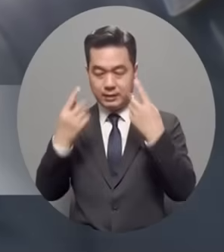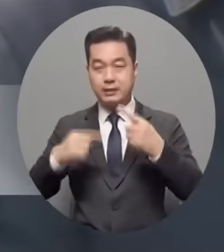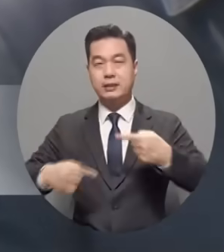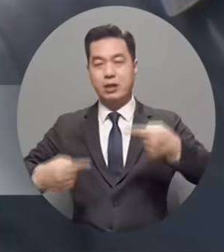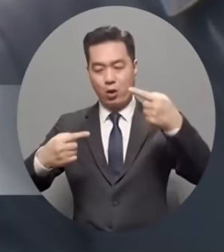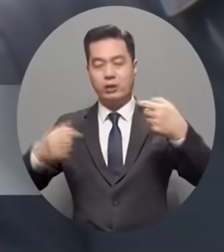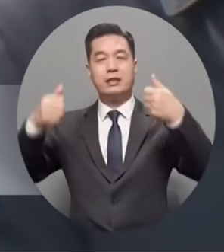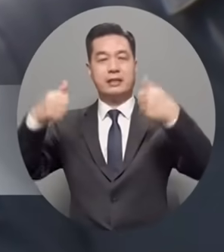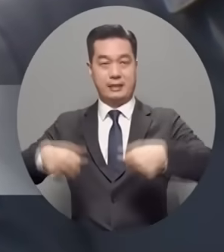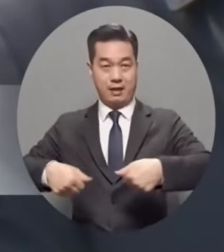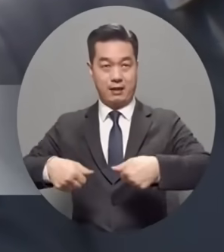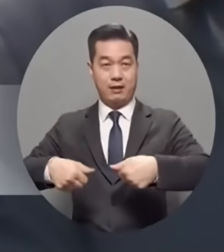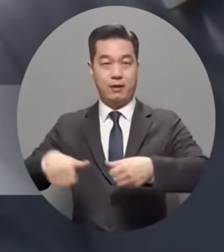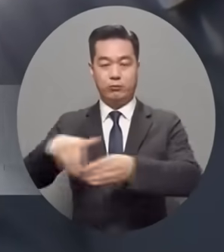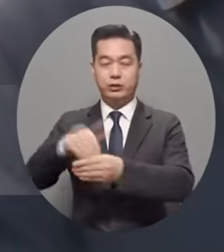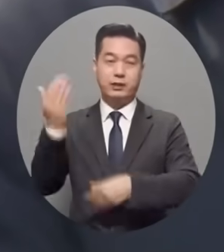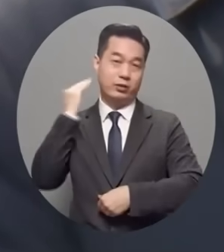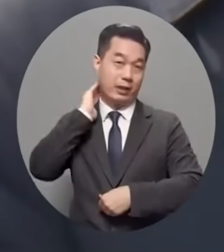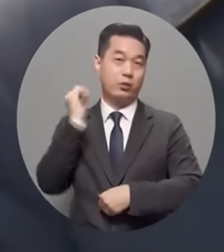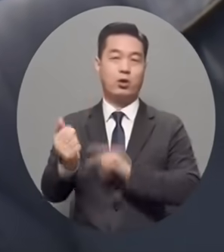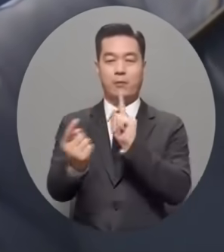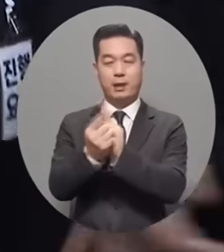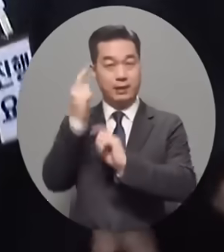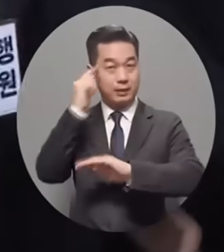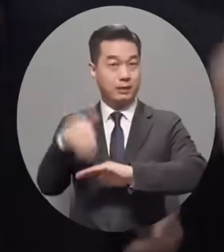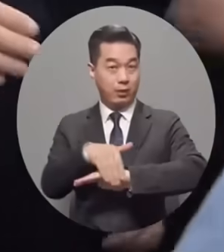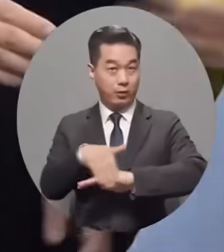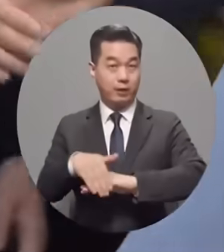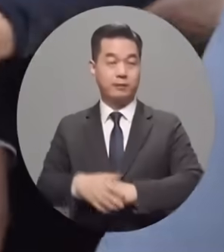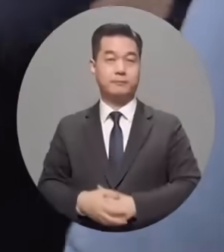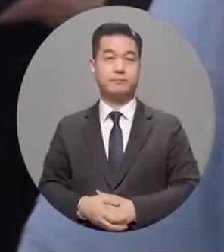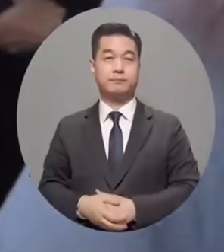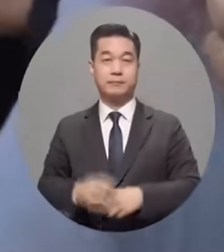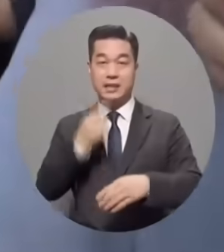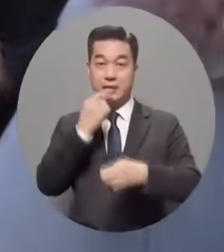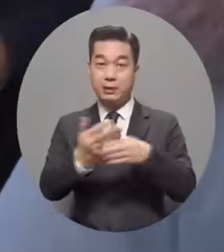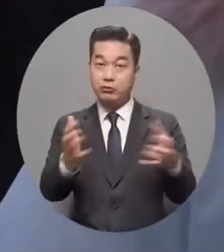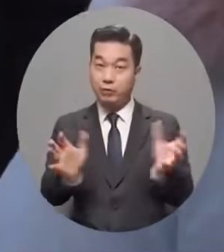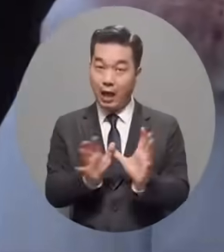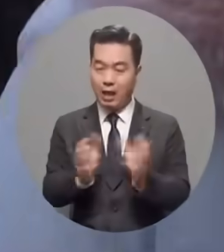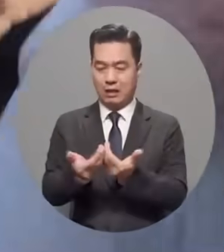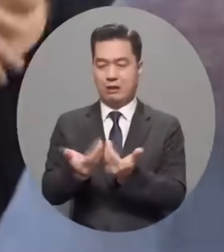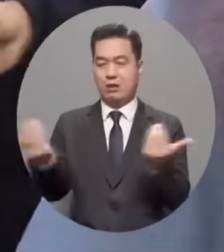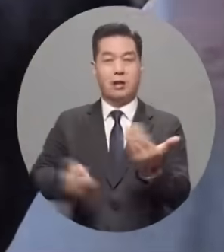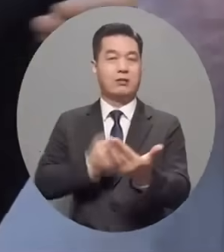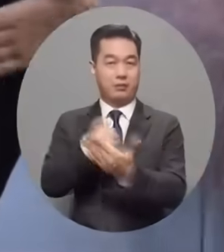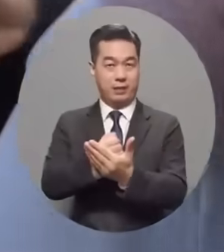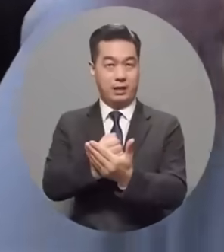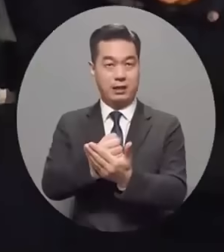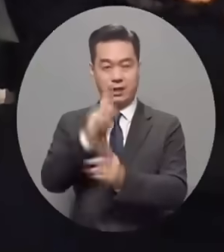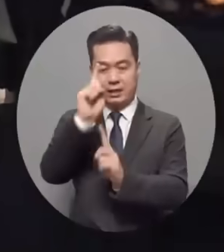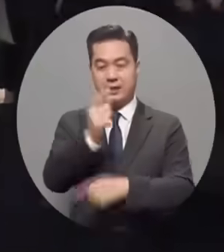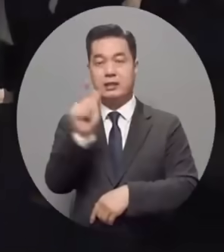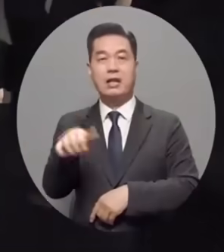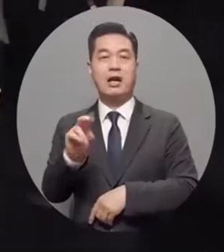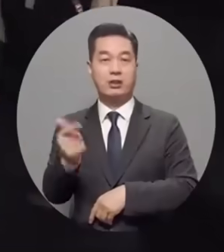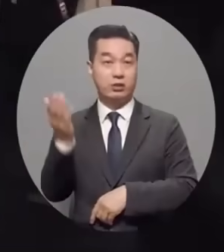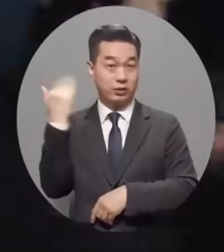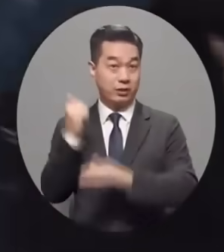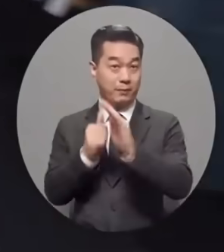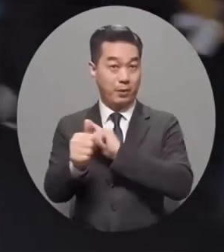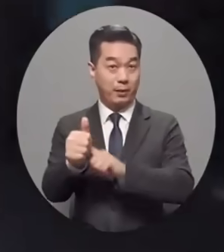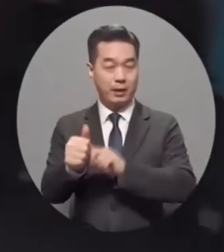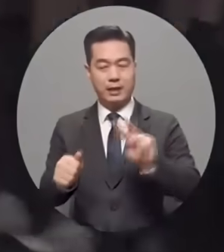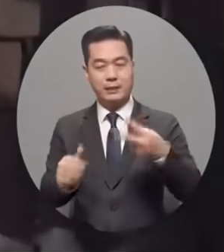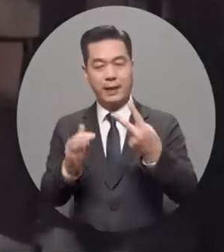문재인 전 대통령과 만날 예정입니다. 민주당과의 결별을 선택한 이낙연 전 대표는 200여 명의 지지자와